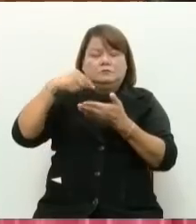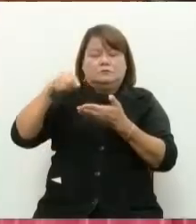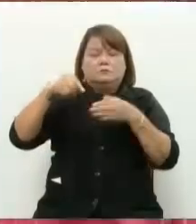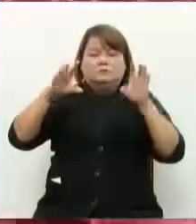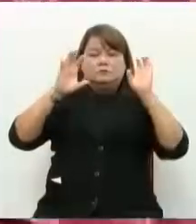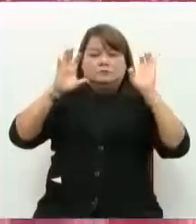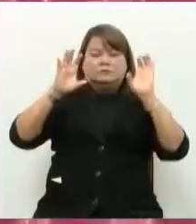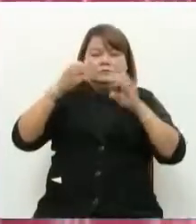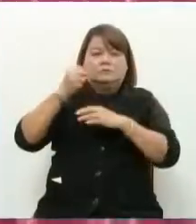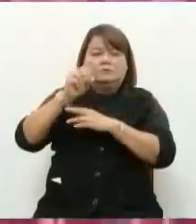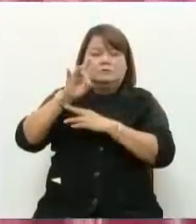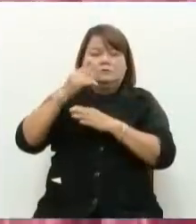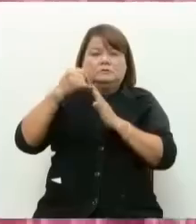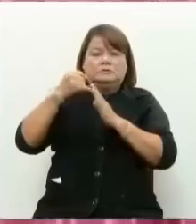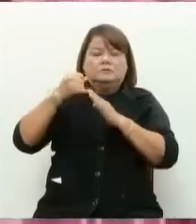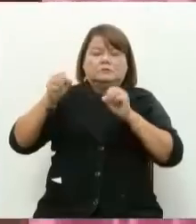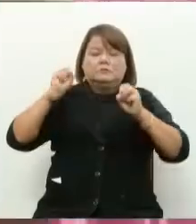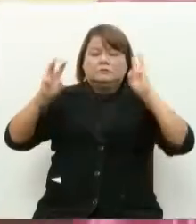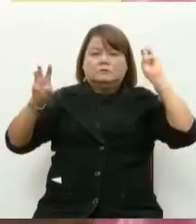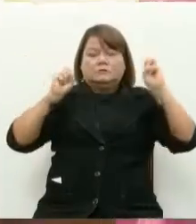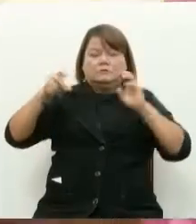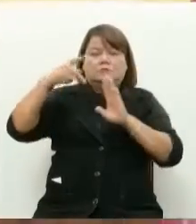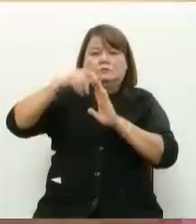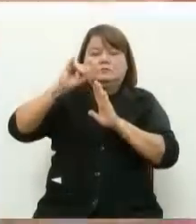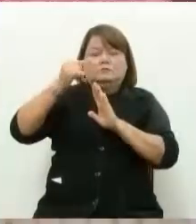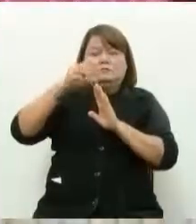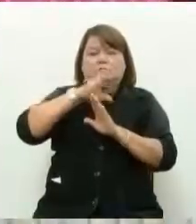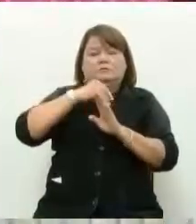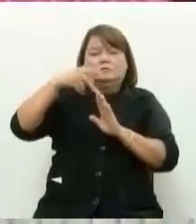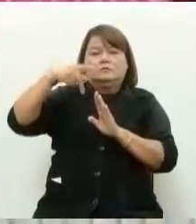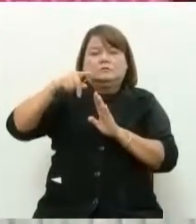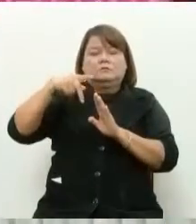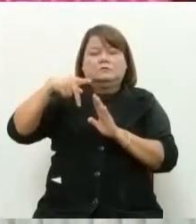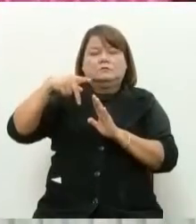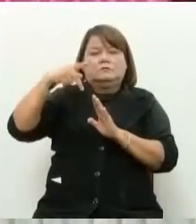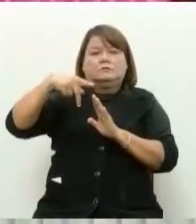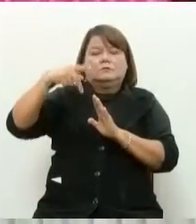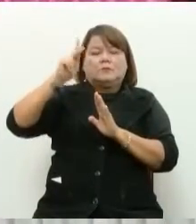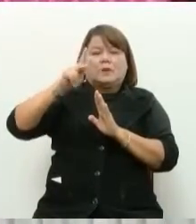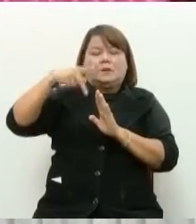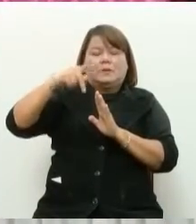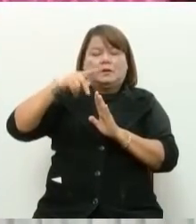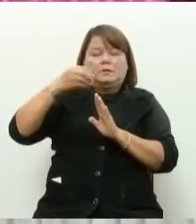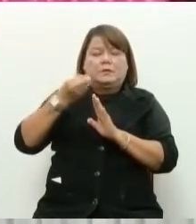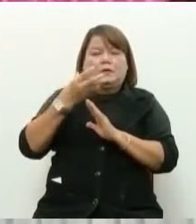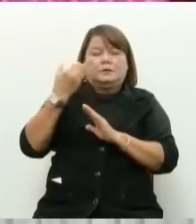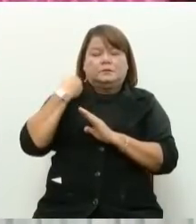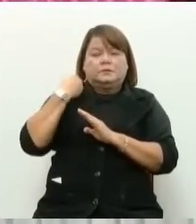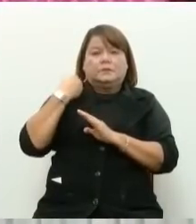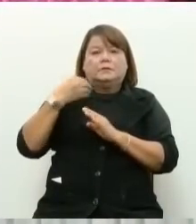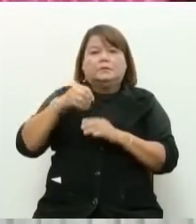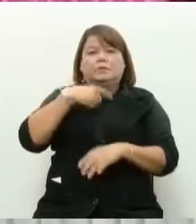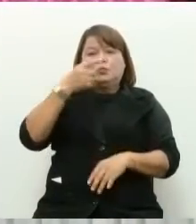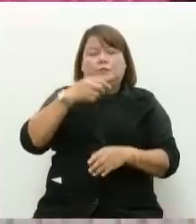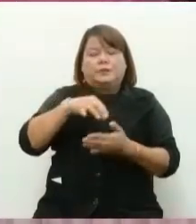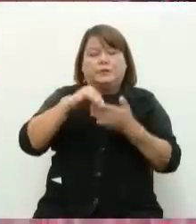18จังหวัดนครสวรรค์พิจิตรและกำแพงเพชรพร้อมด้วยการบรรยายพิเศษเรื่